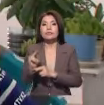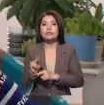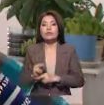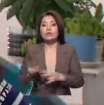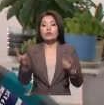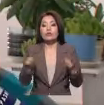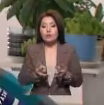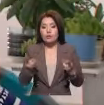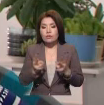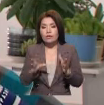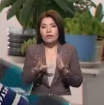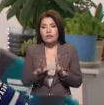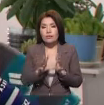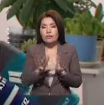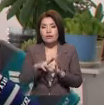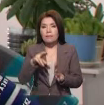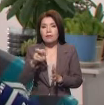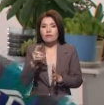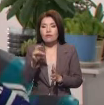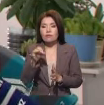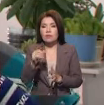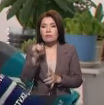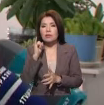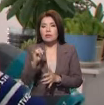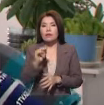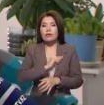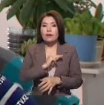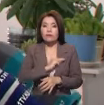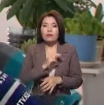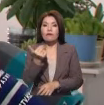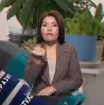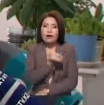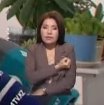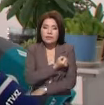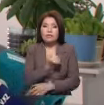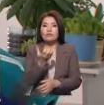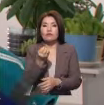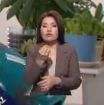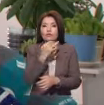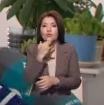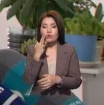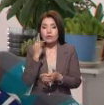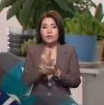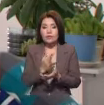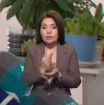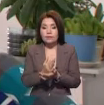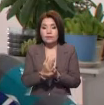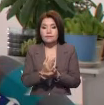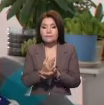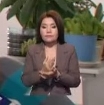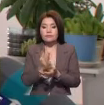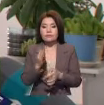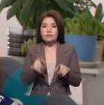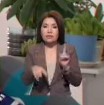керек. Электронның платформа өте нашар жұмыс істеп отыр. Содан кейін мына вакциналар туралы өте көп мәселелер қозғалады.